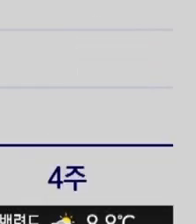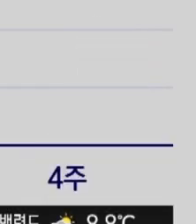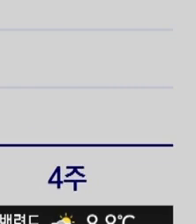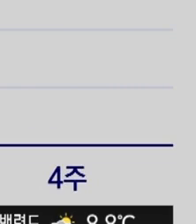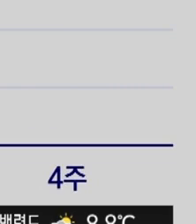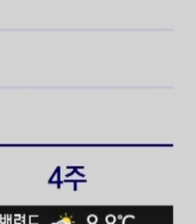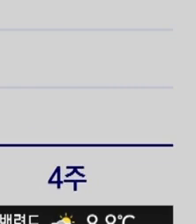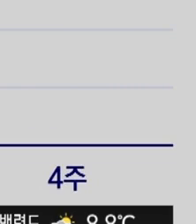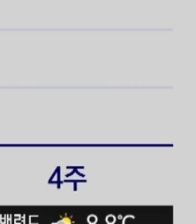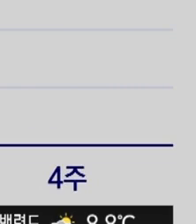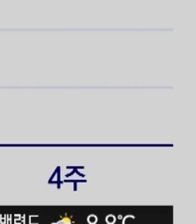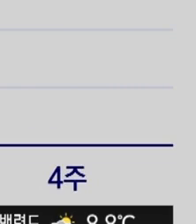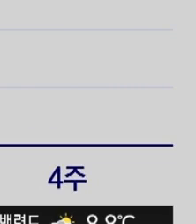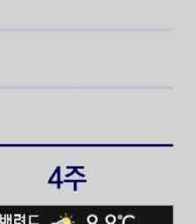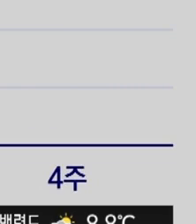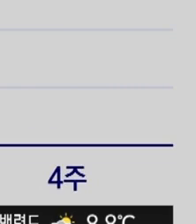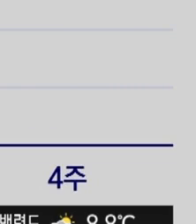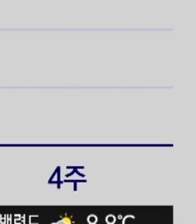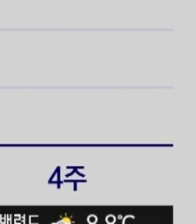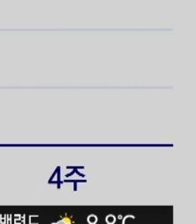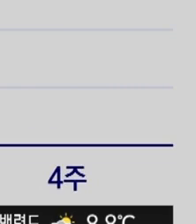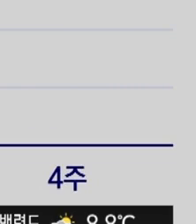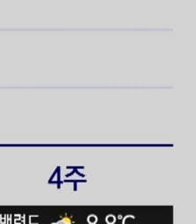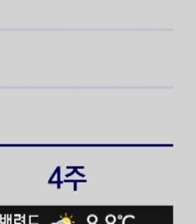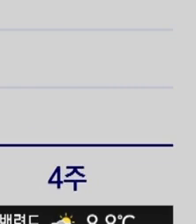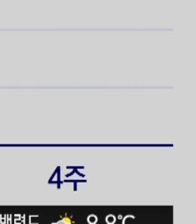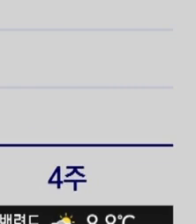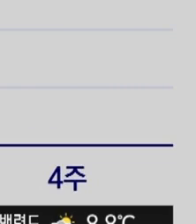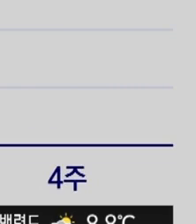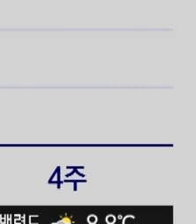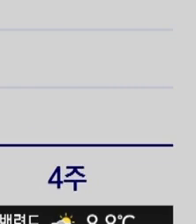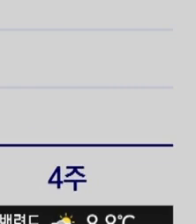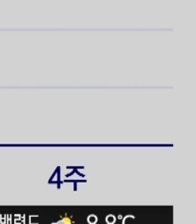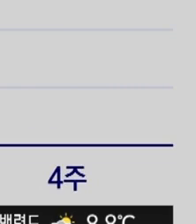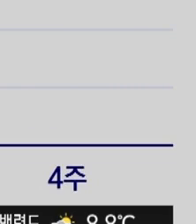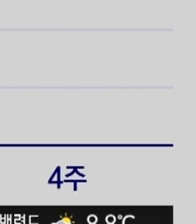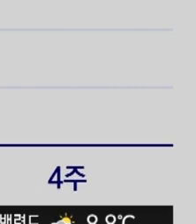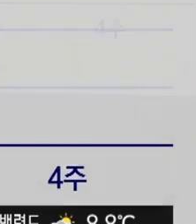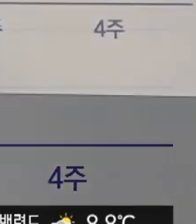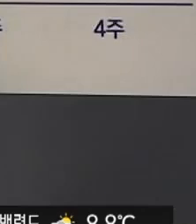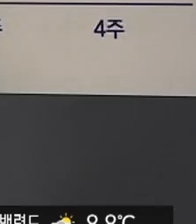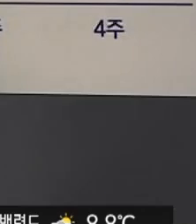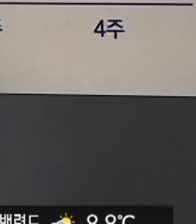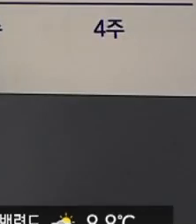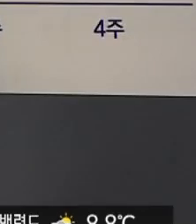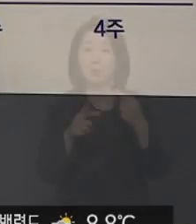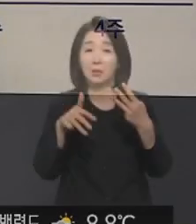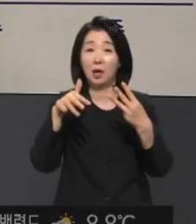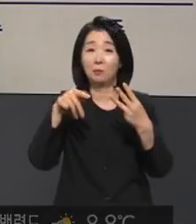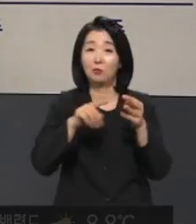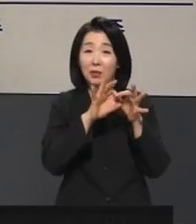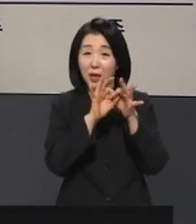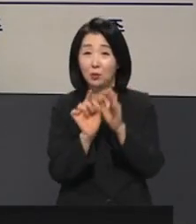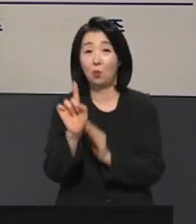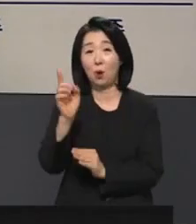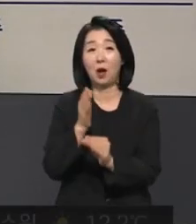지지도입니다. 36%로 3주 연속 하락했습니다. 부정평가는 반대로 3주 연속